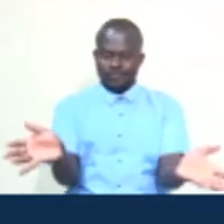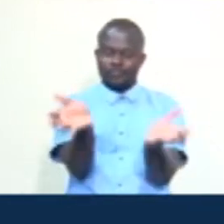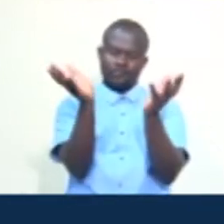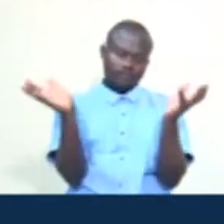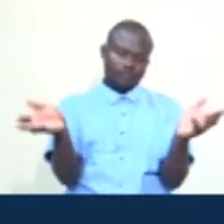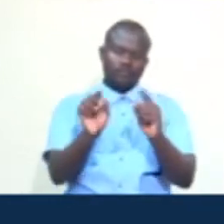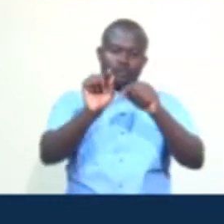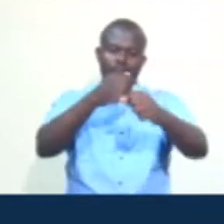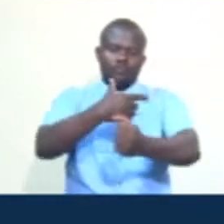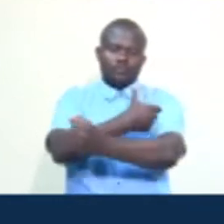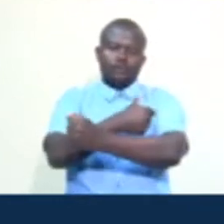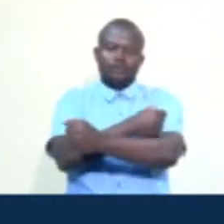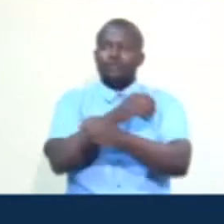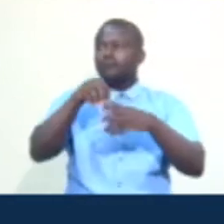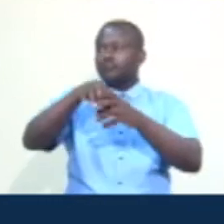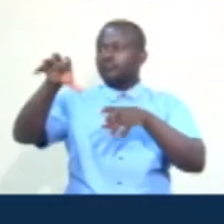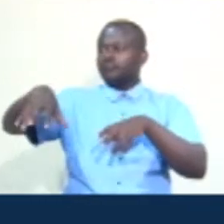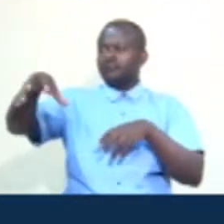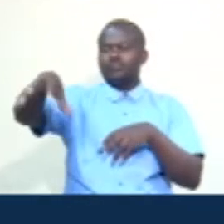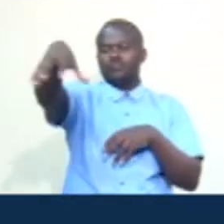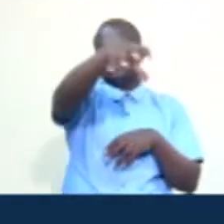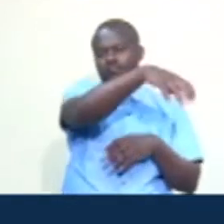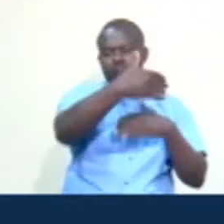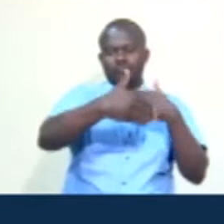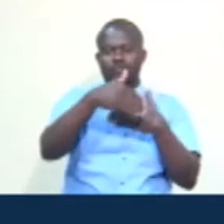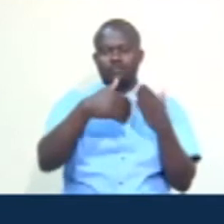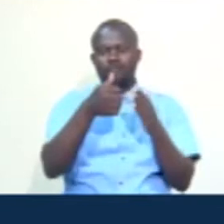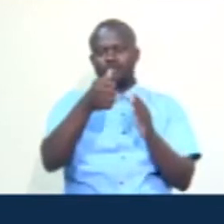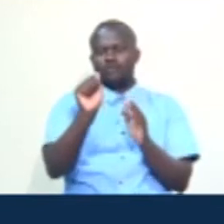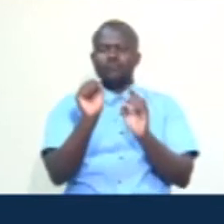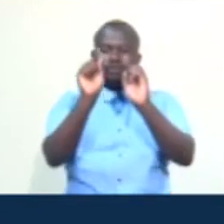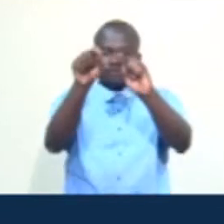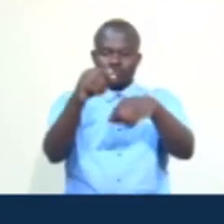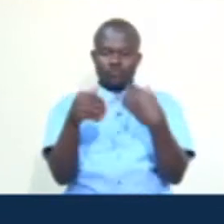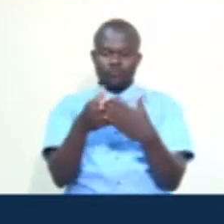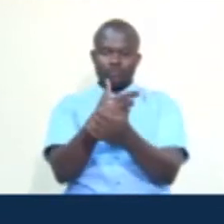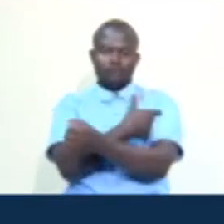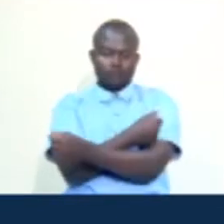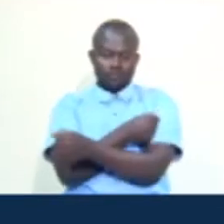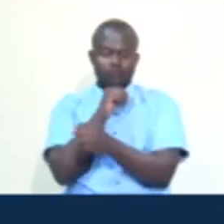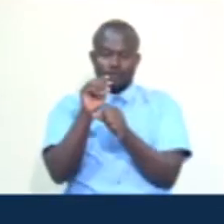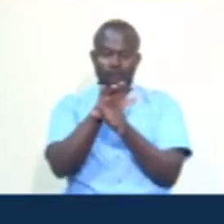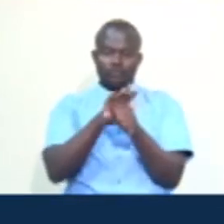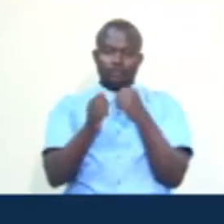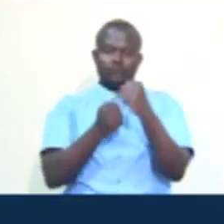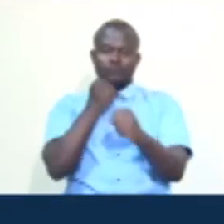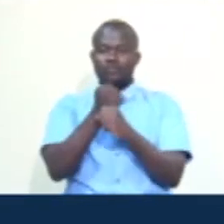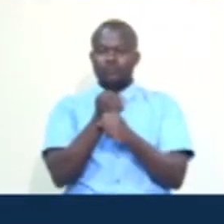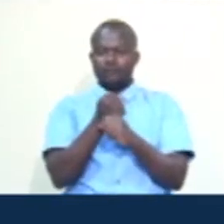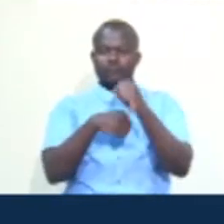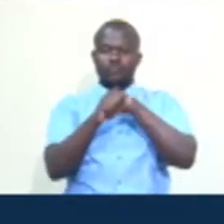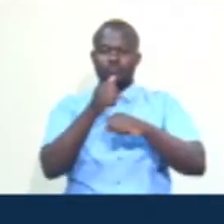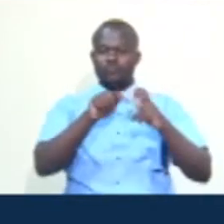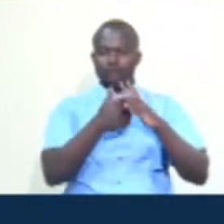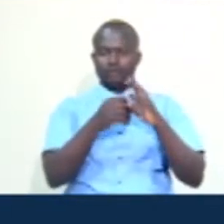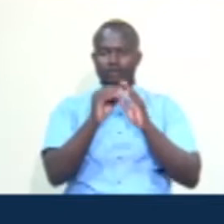kwitabira ikingira hari amasite yagiye abegerezwa hirya no hino nabo bakitabira bagakingirwa abataruzuza imyaka igikorwa cyatangiye